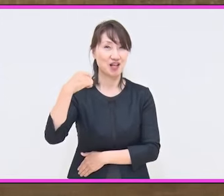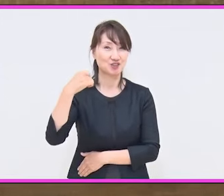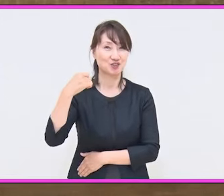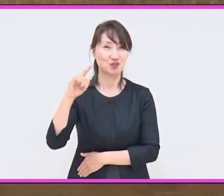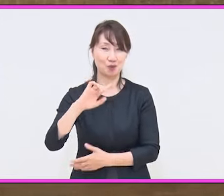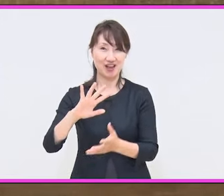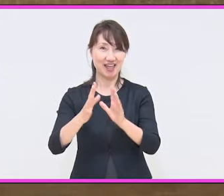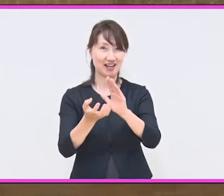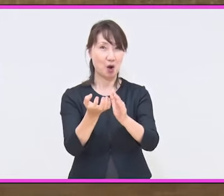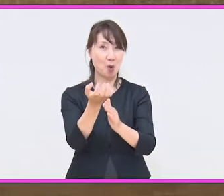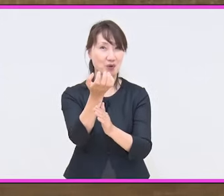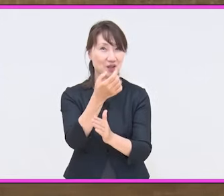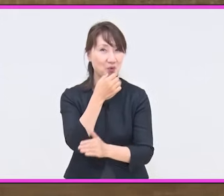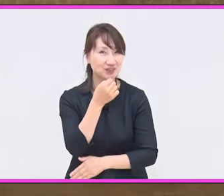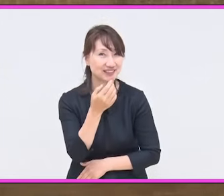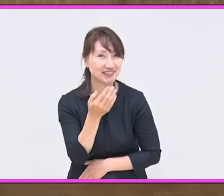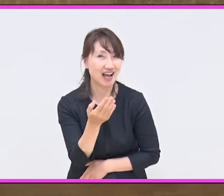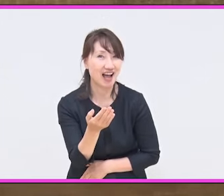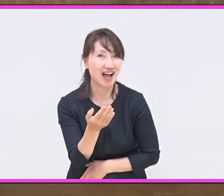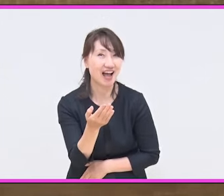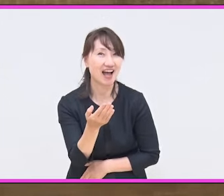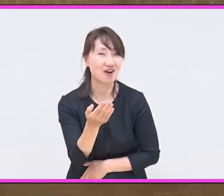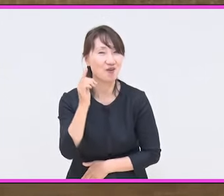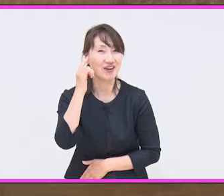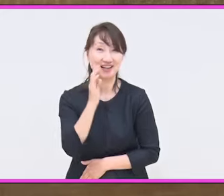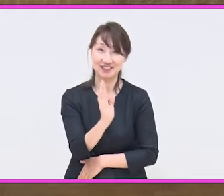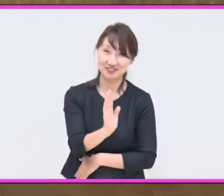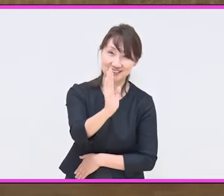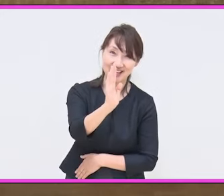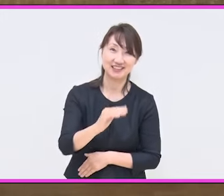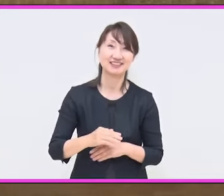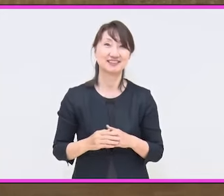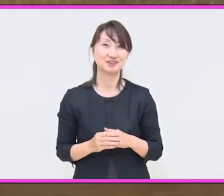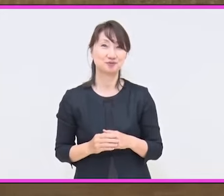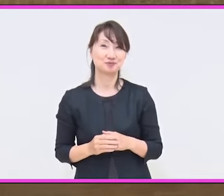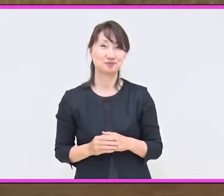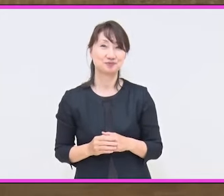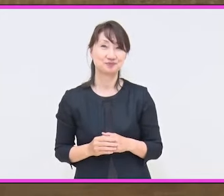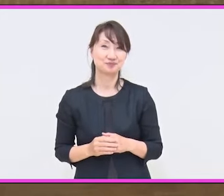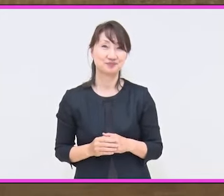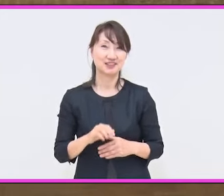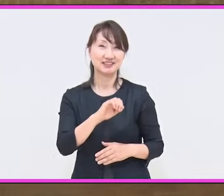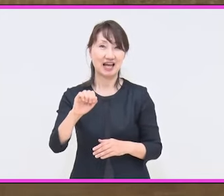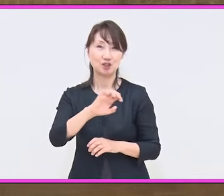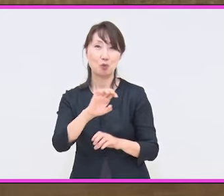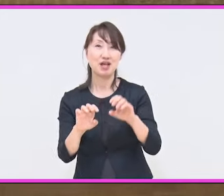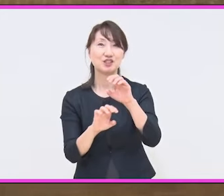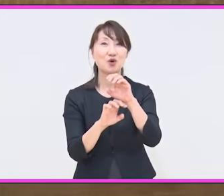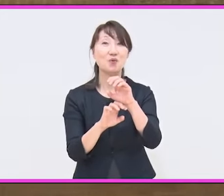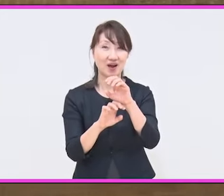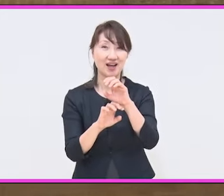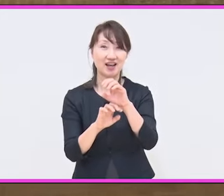んな変化が起きてほしいということからまずは考えてみてください。ザ・